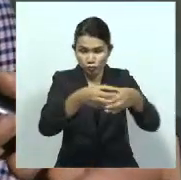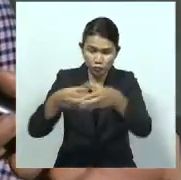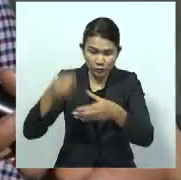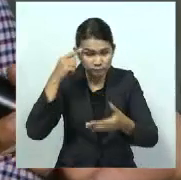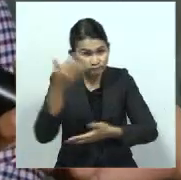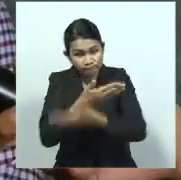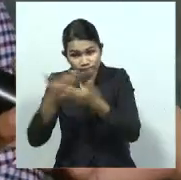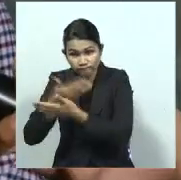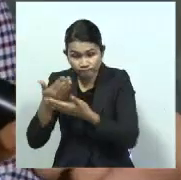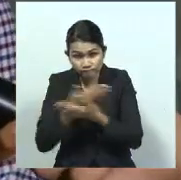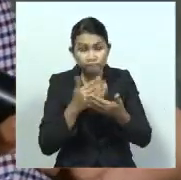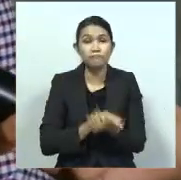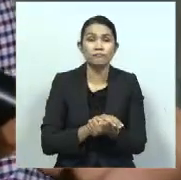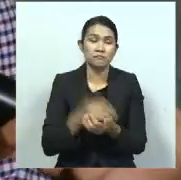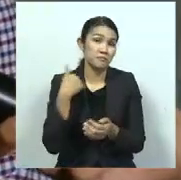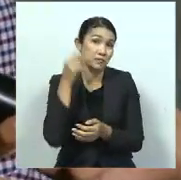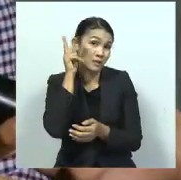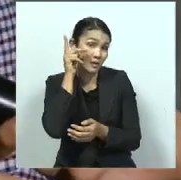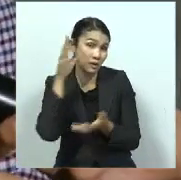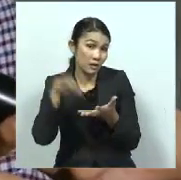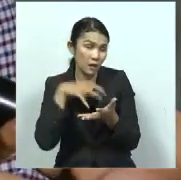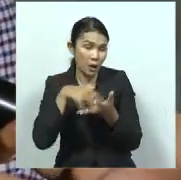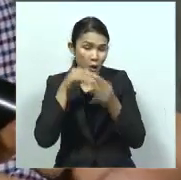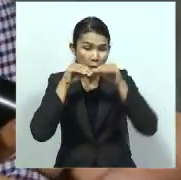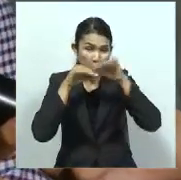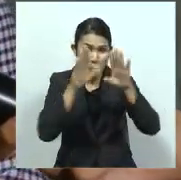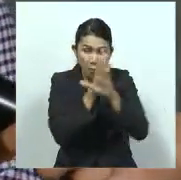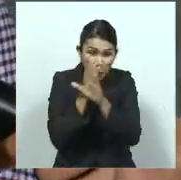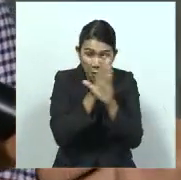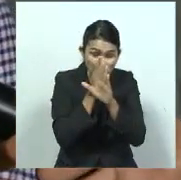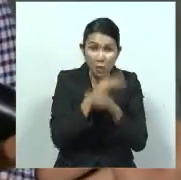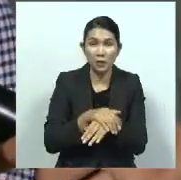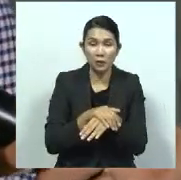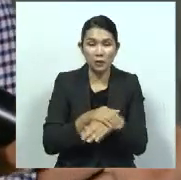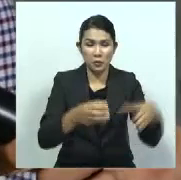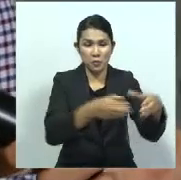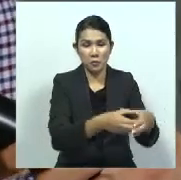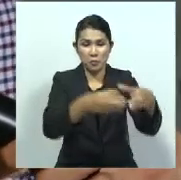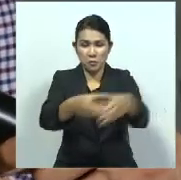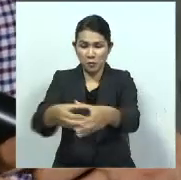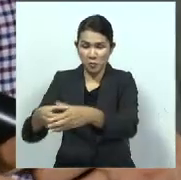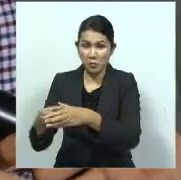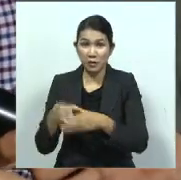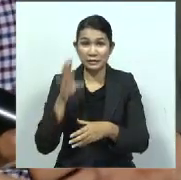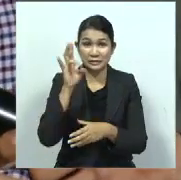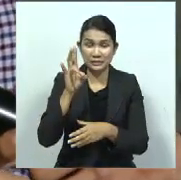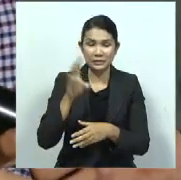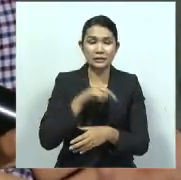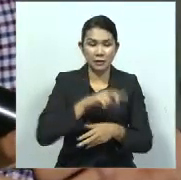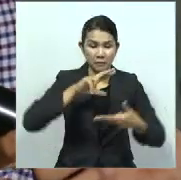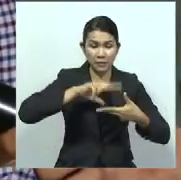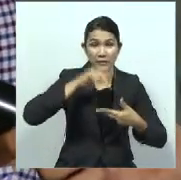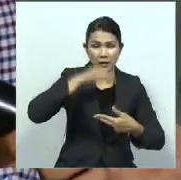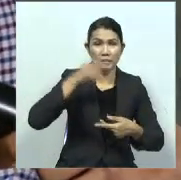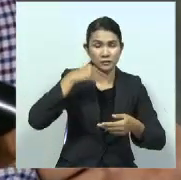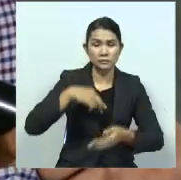คะแล้วก็มีข่าวลือสะพัดเลยว่าทั้ง7พรรคขั้วเพื่อไทยจะเสนอชื่อพ